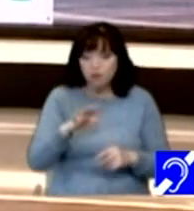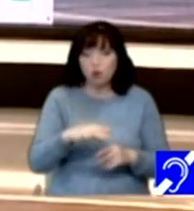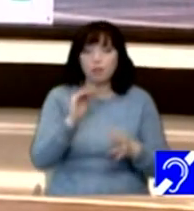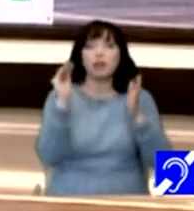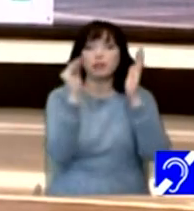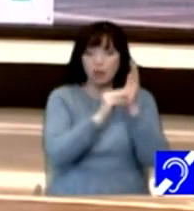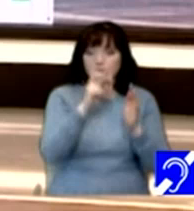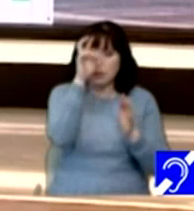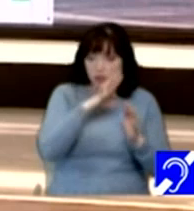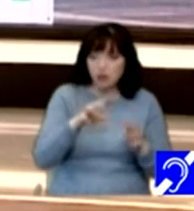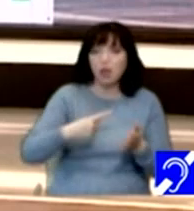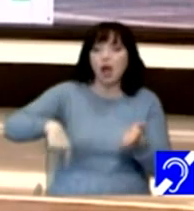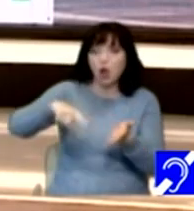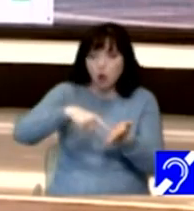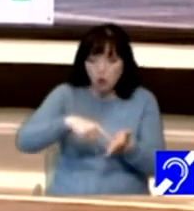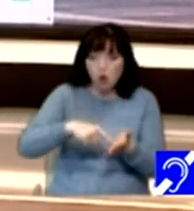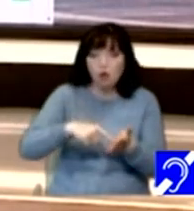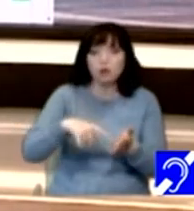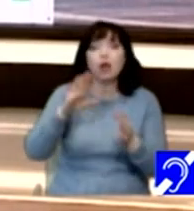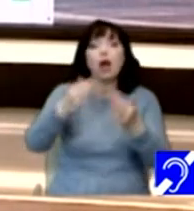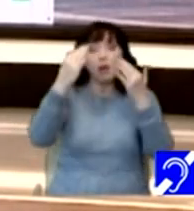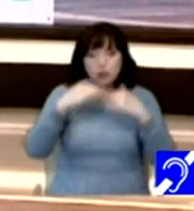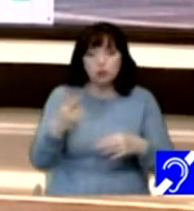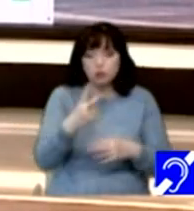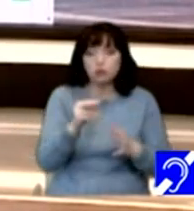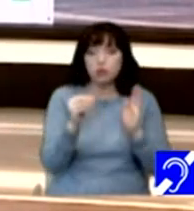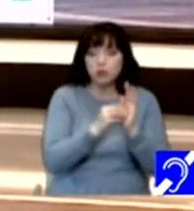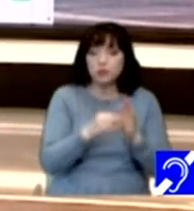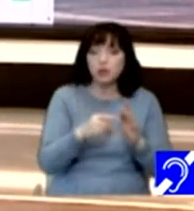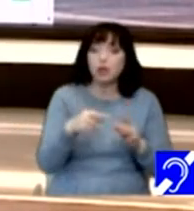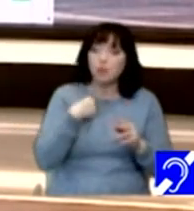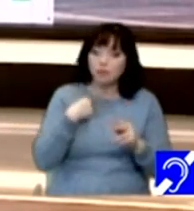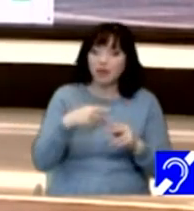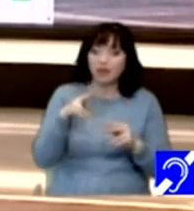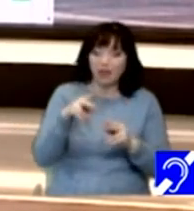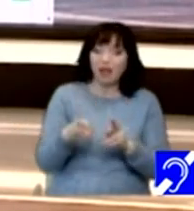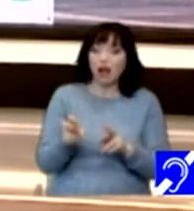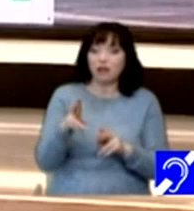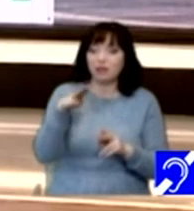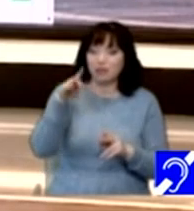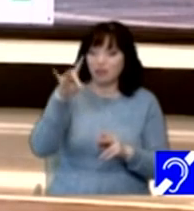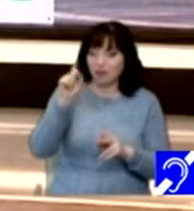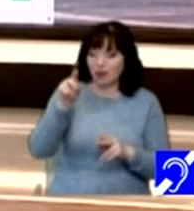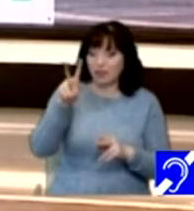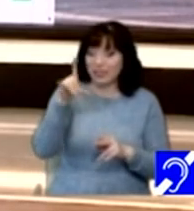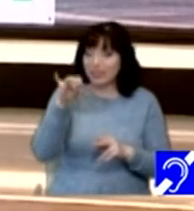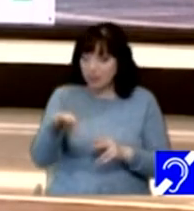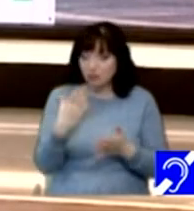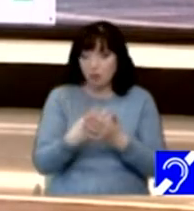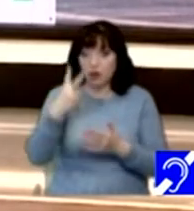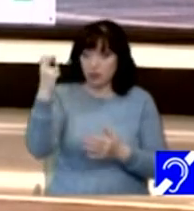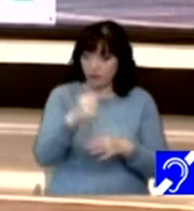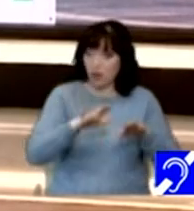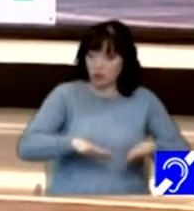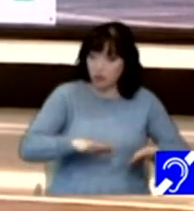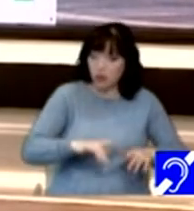țara, am notat orașul din care am venit și în continuare trebuie să spunem dacă suntem în tranzit sau nu în România. Adică dacă stăm o perioadă de